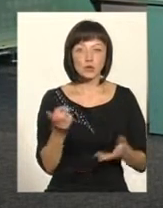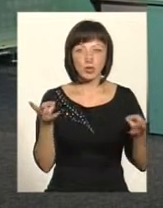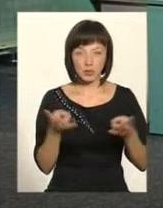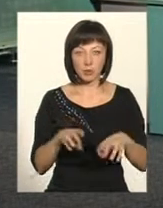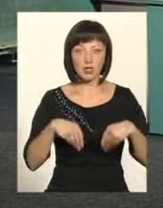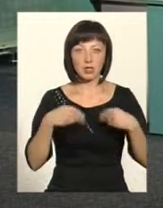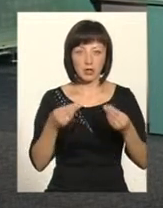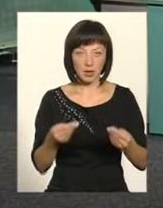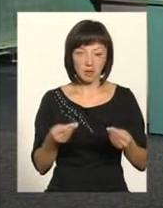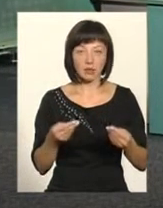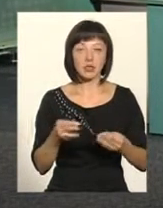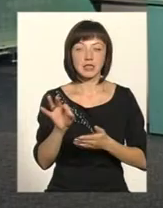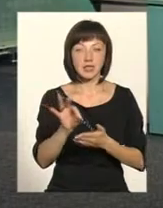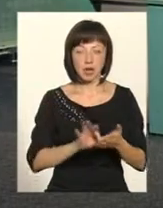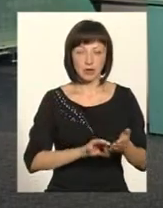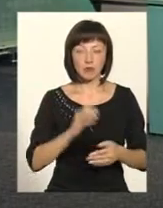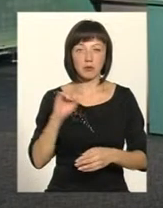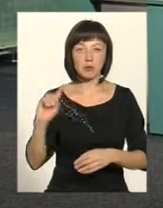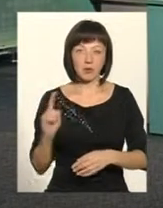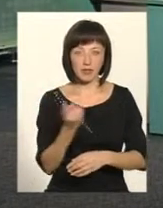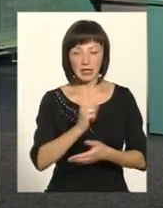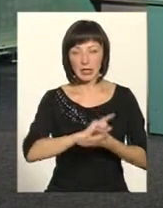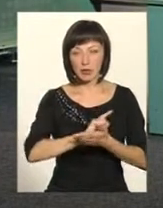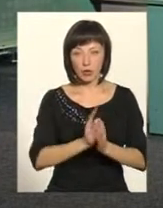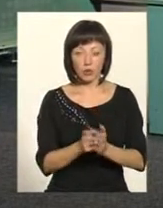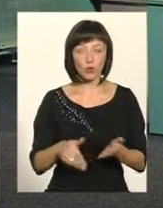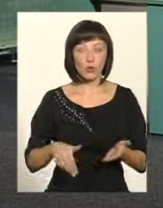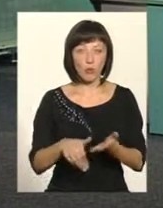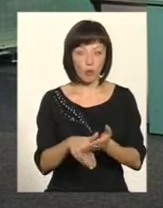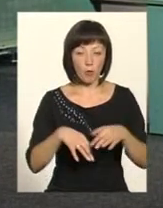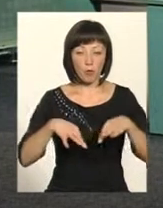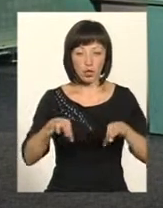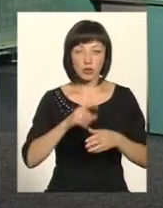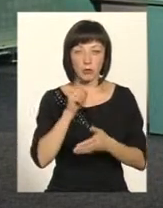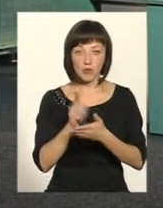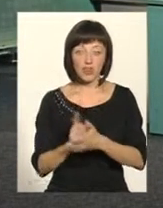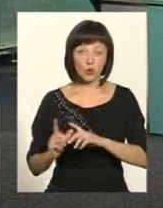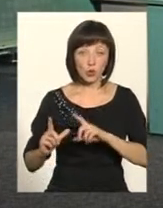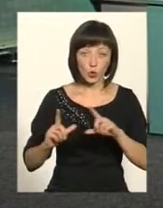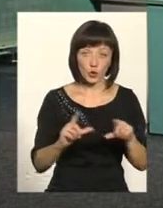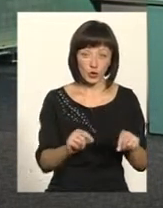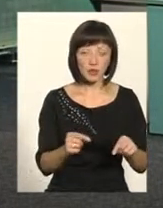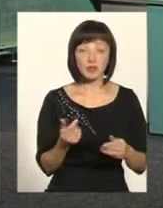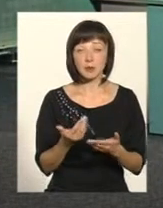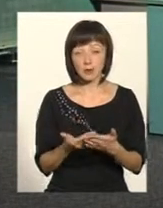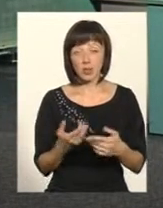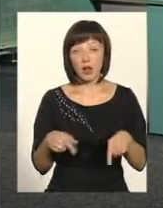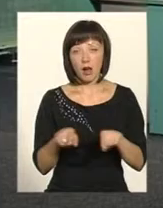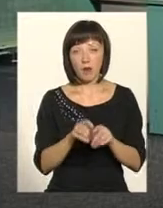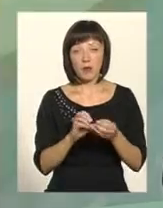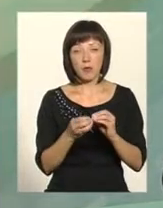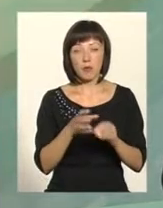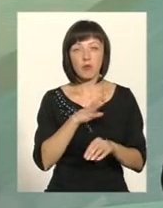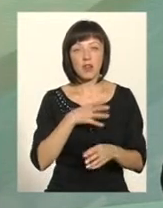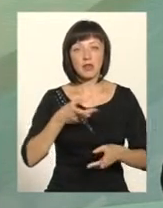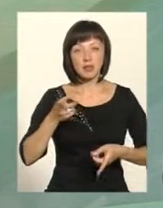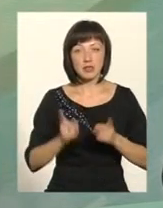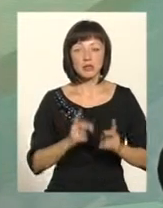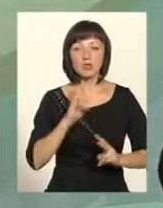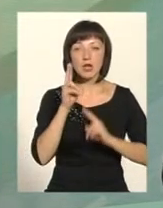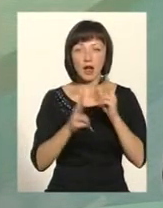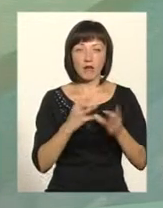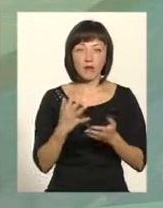надати зразу ж первинну термінову допомогу. Машина повинна доїхати. Тому от така от проблема буває. Дійсно, скарги